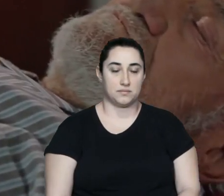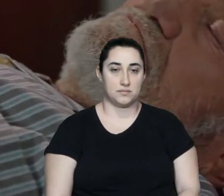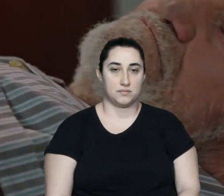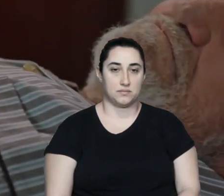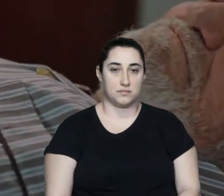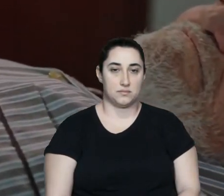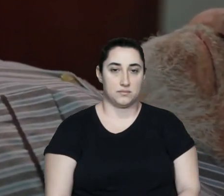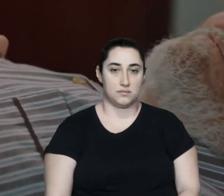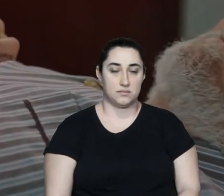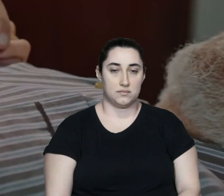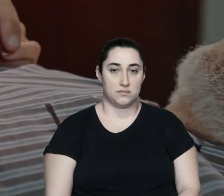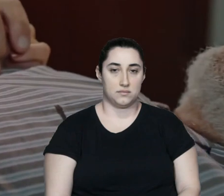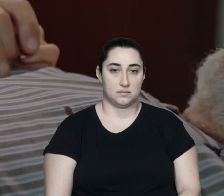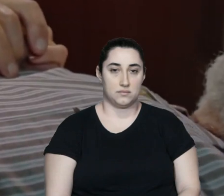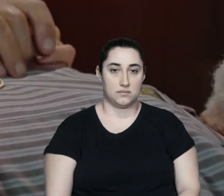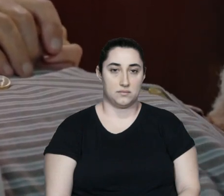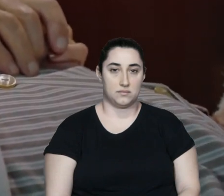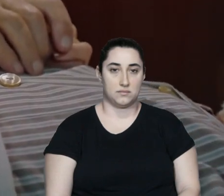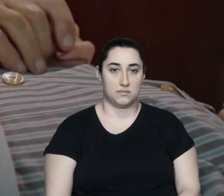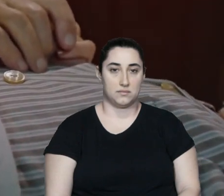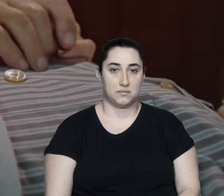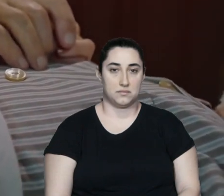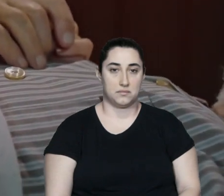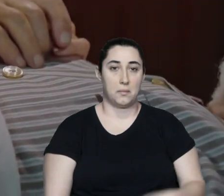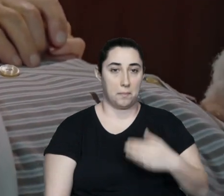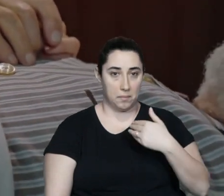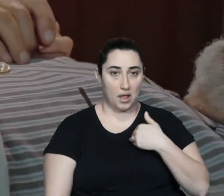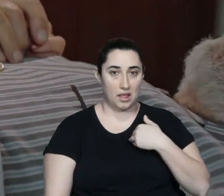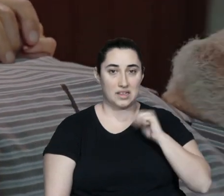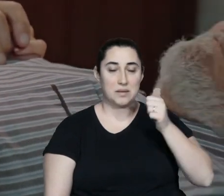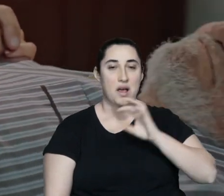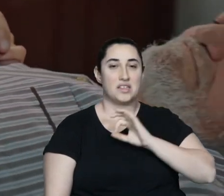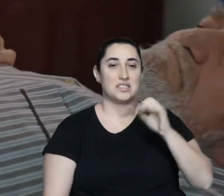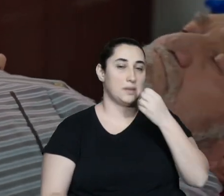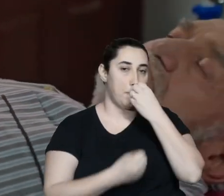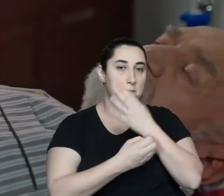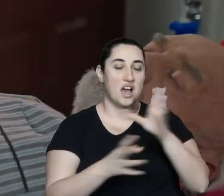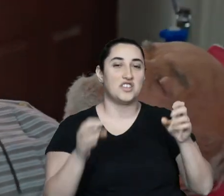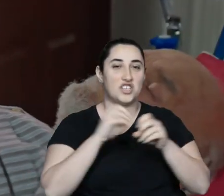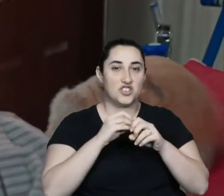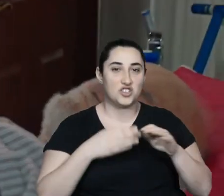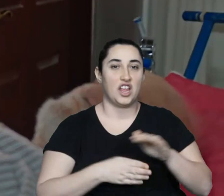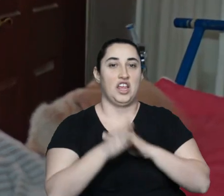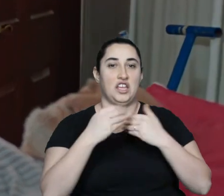Görmediler birbirlerini. Burcu Faik'in göğsüne yatmış. Ben ki zamansız bahçeleri